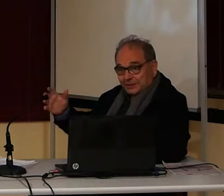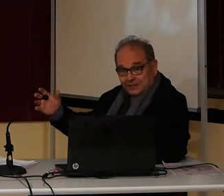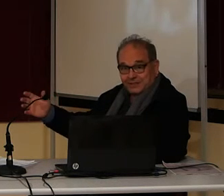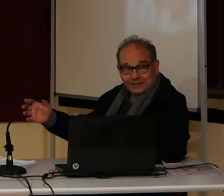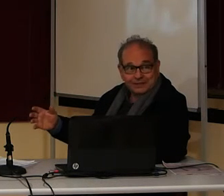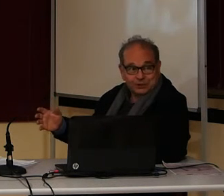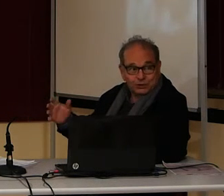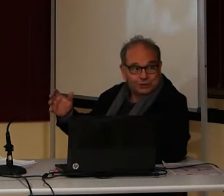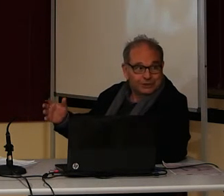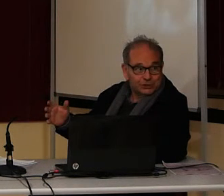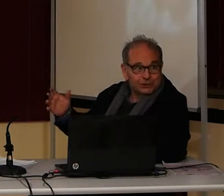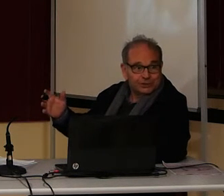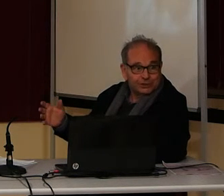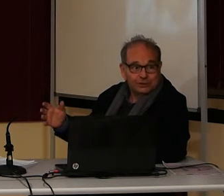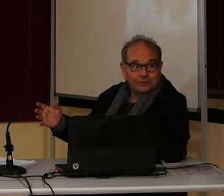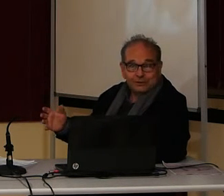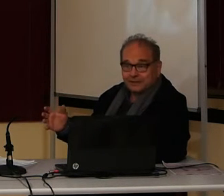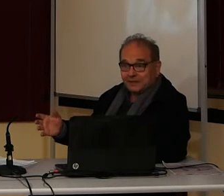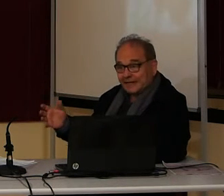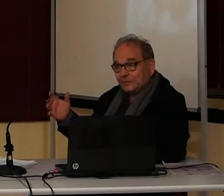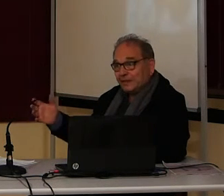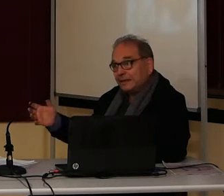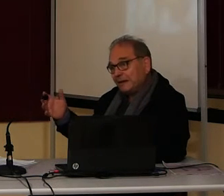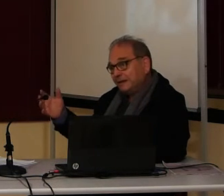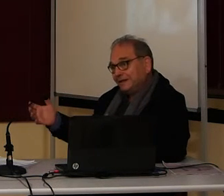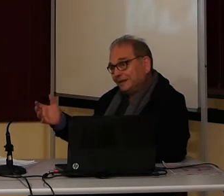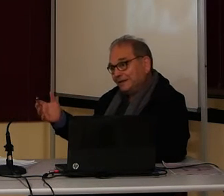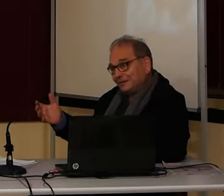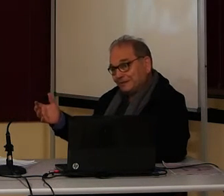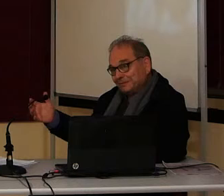jo crec que sí, que són la generació que realment